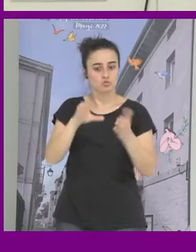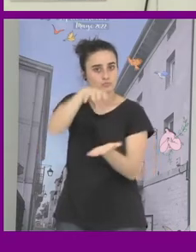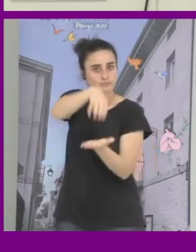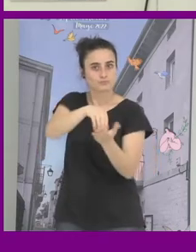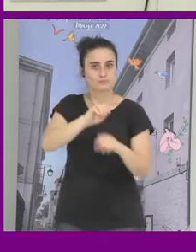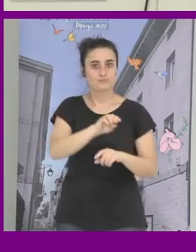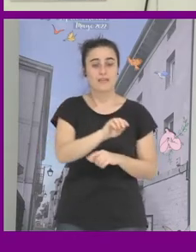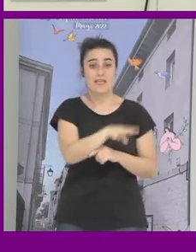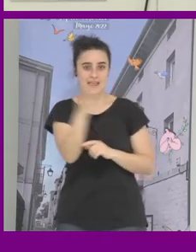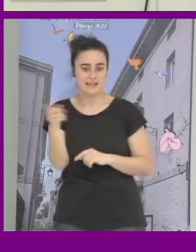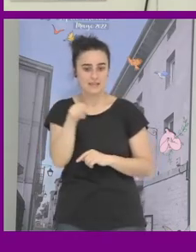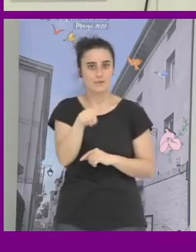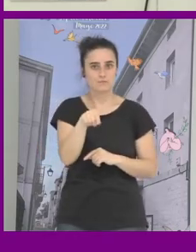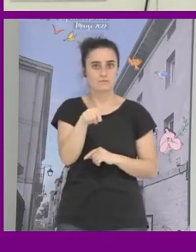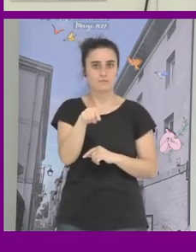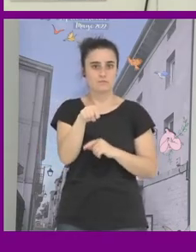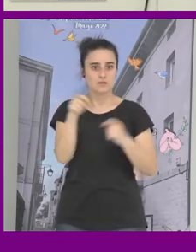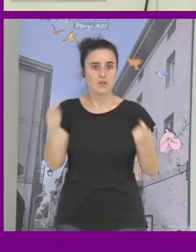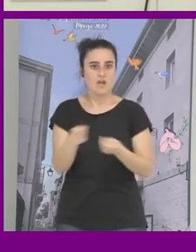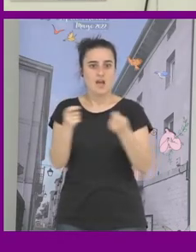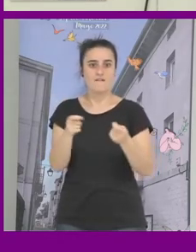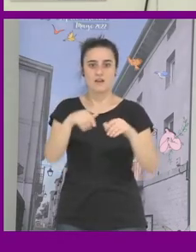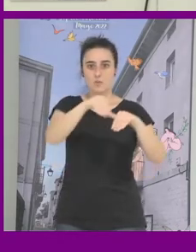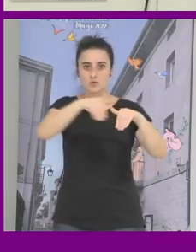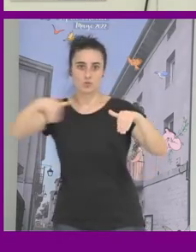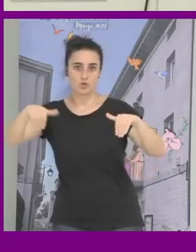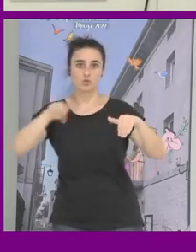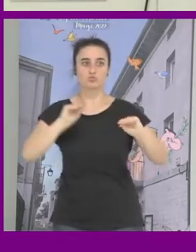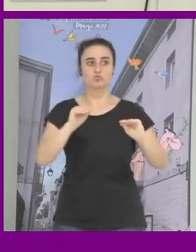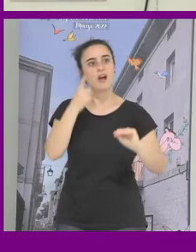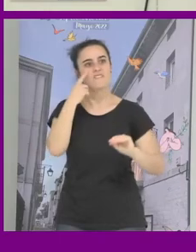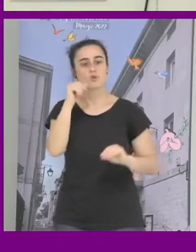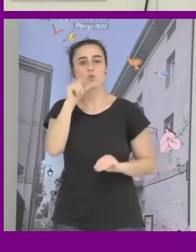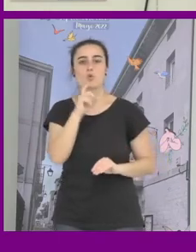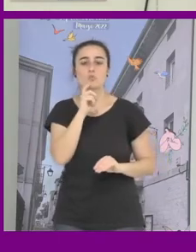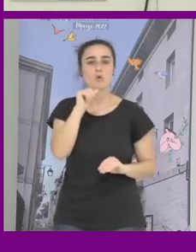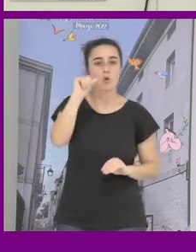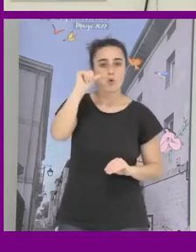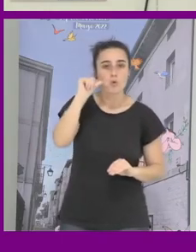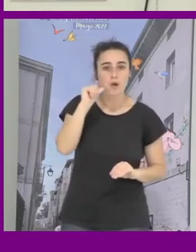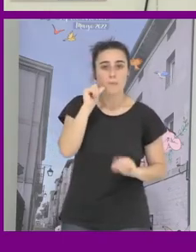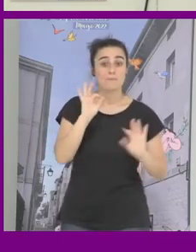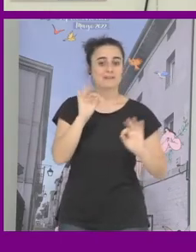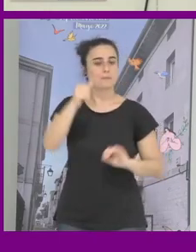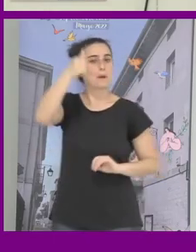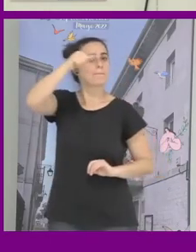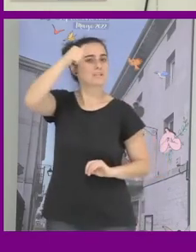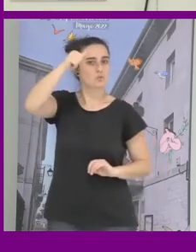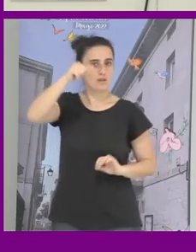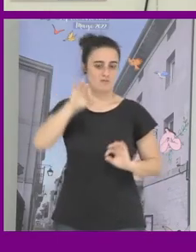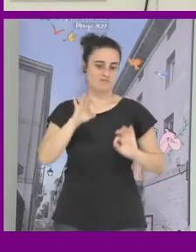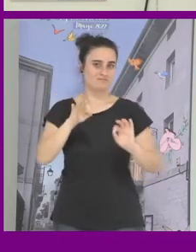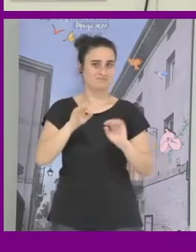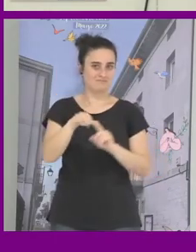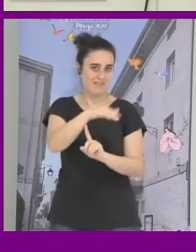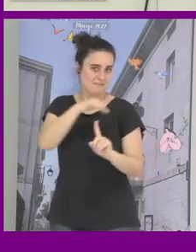ba, aurdunaldi, bueno, ba, hori ez, ba, maskulino, butz, ezbitar, eta horren